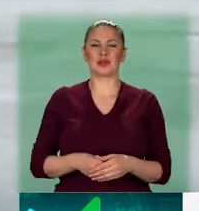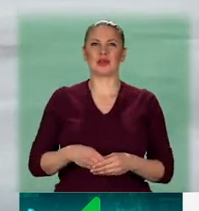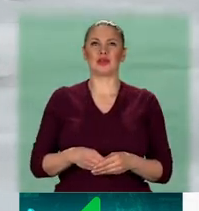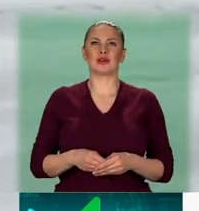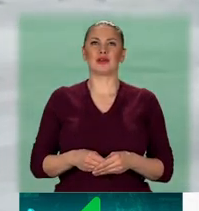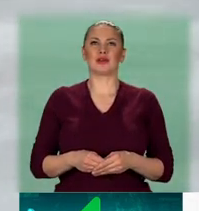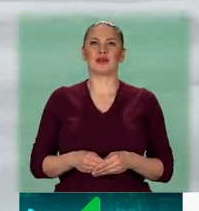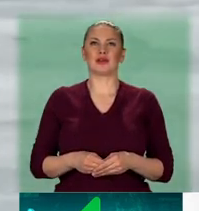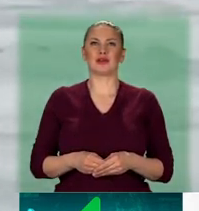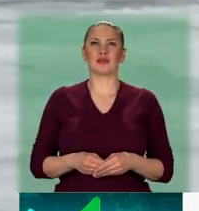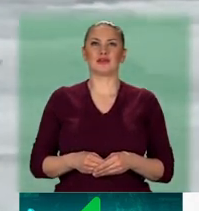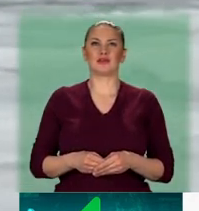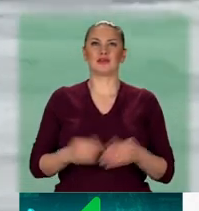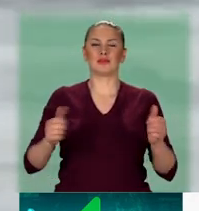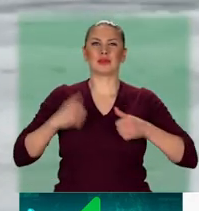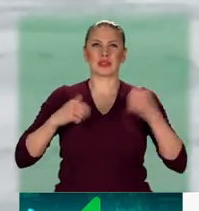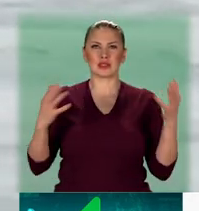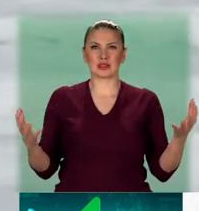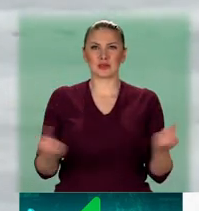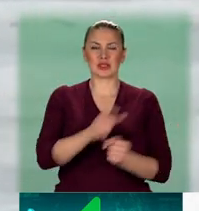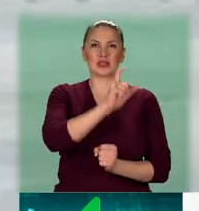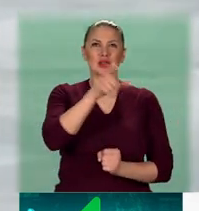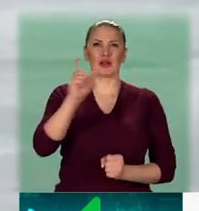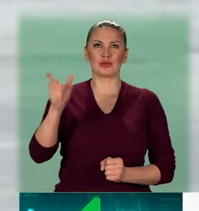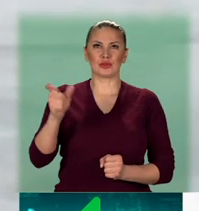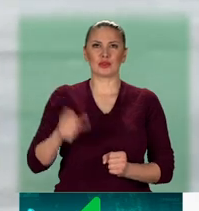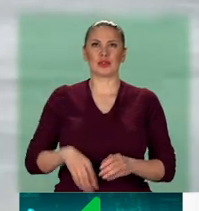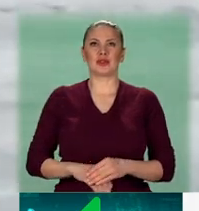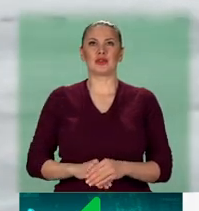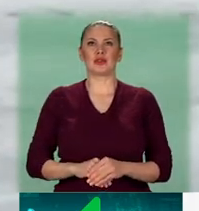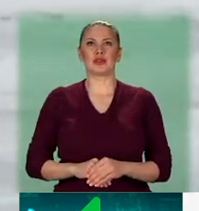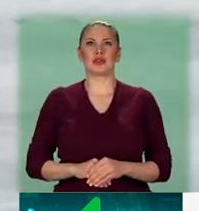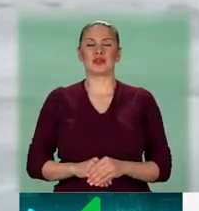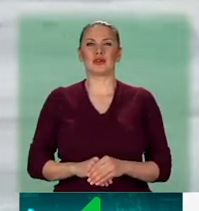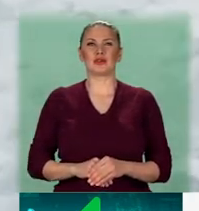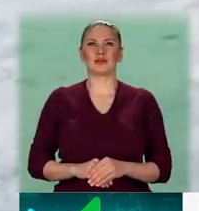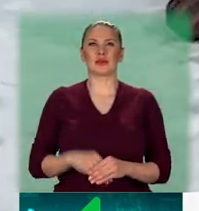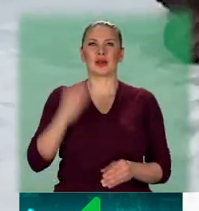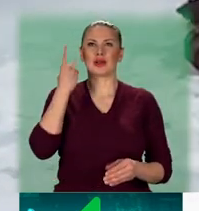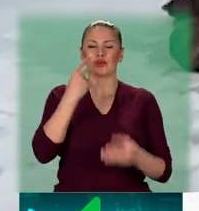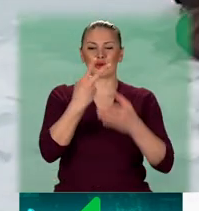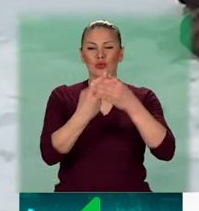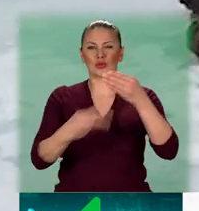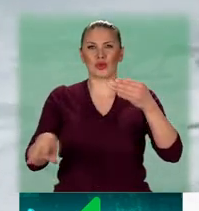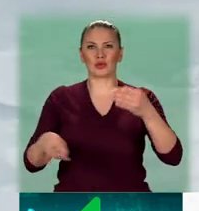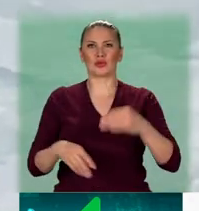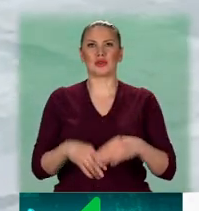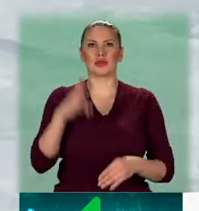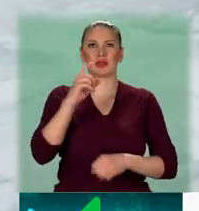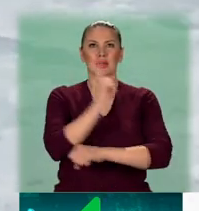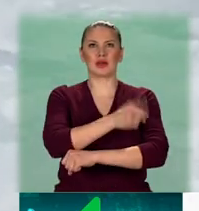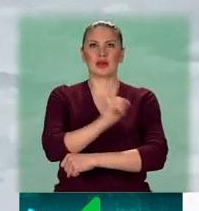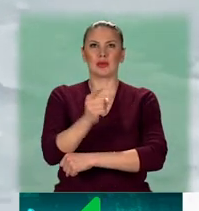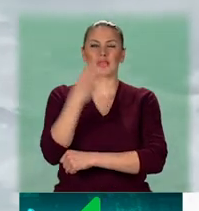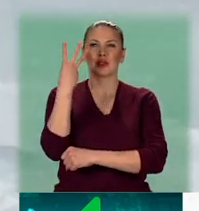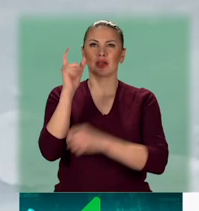удалось спасти с помощью тяжелой техники. Она нашлась у сахалинцев, которые возят рыбаков на буране к отдаленным местам. Все, спасли.